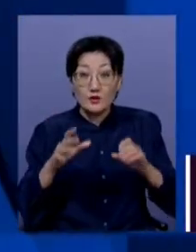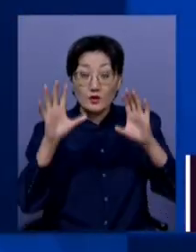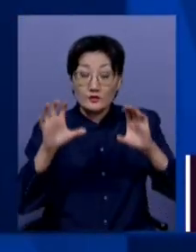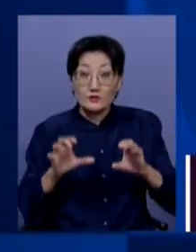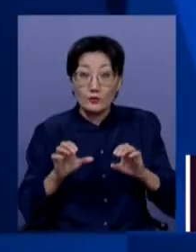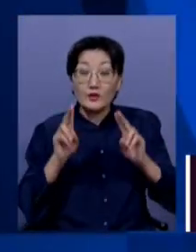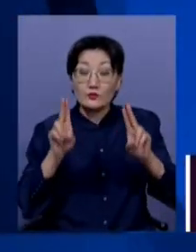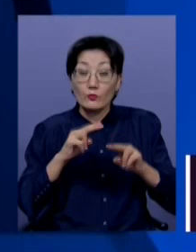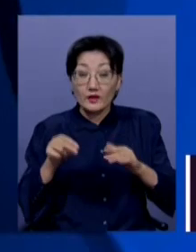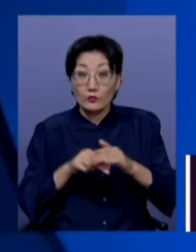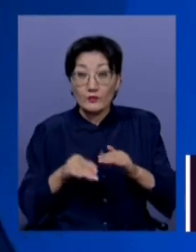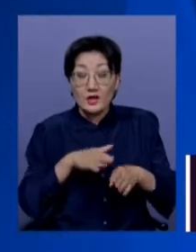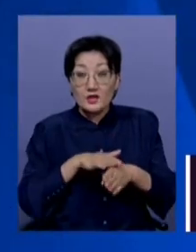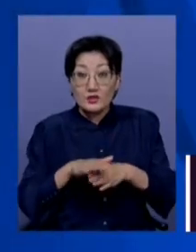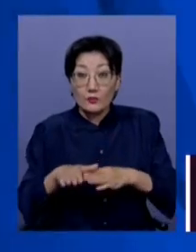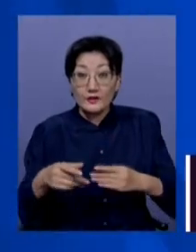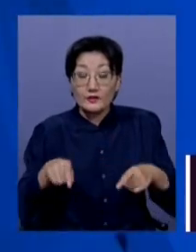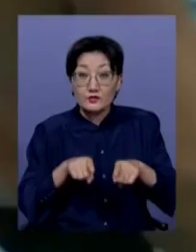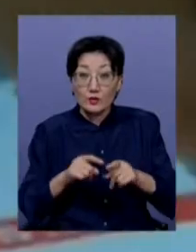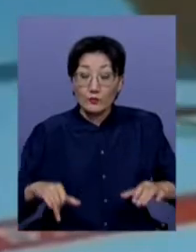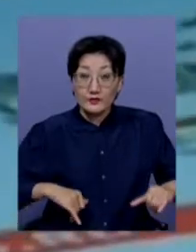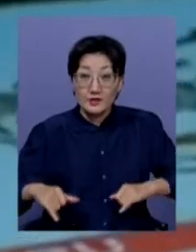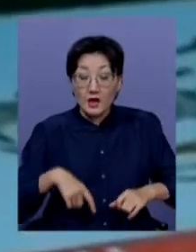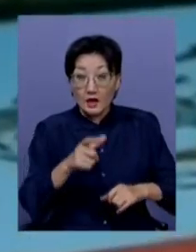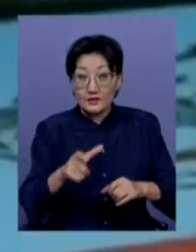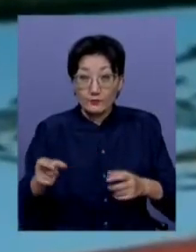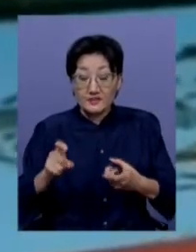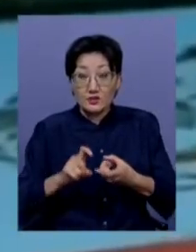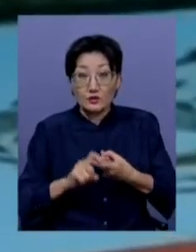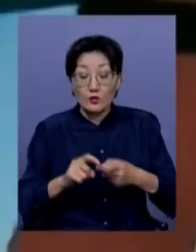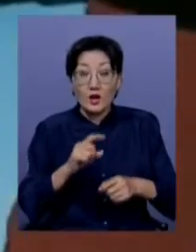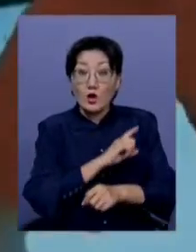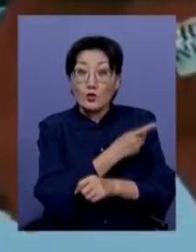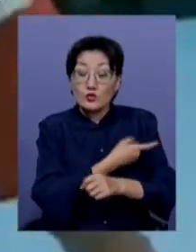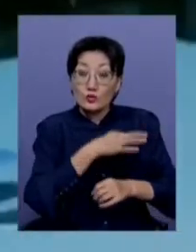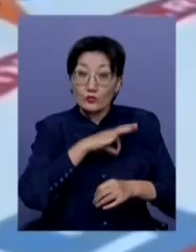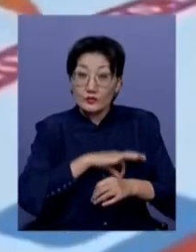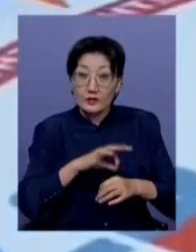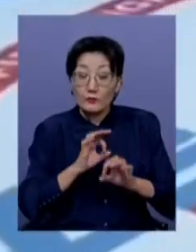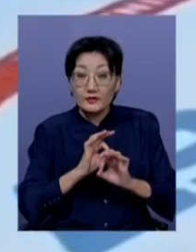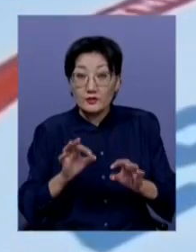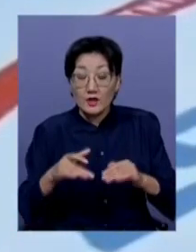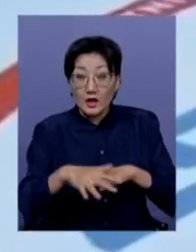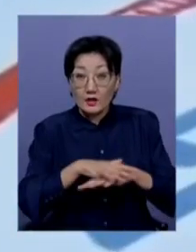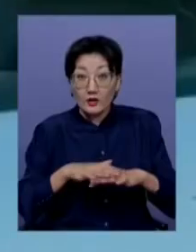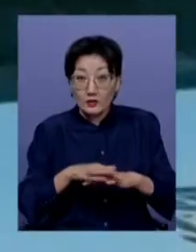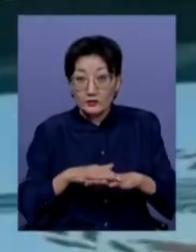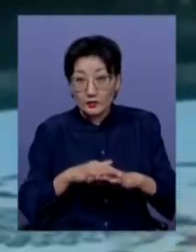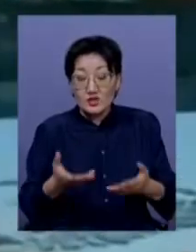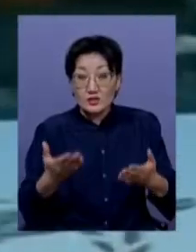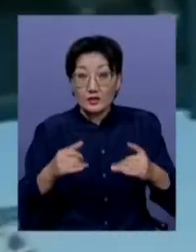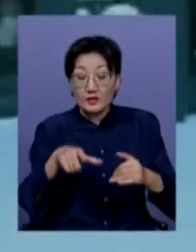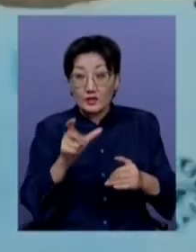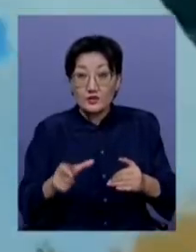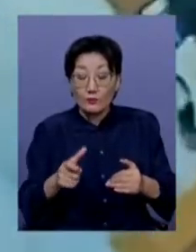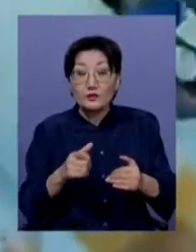тараптарына бағынбауға, жаппай тәртіпсіздікке және азаматтарға қатысты күш қолдануға үгіттеп халықты араңдатқан азаматтар үшін 3